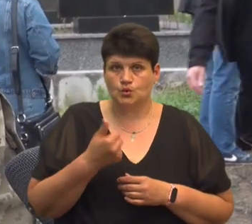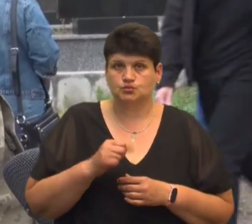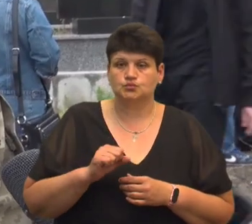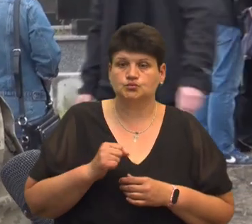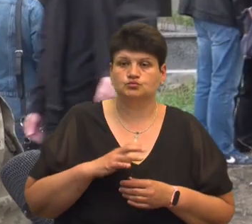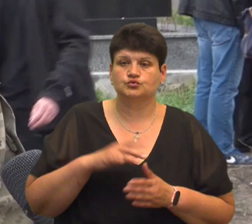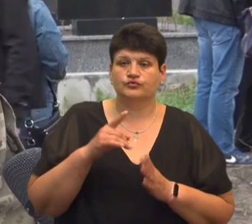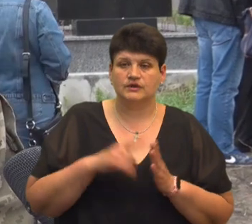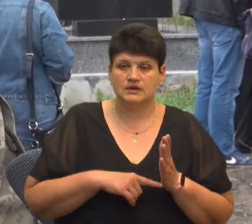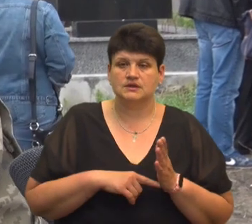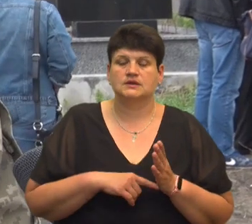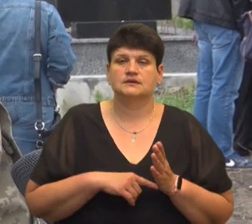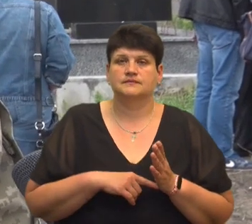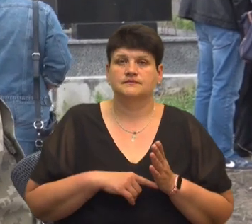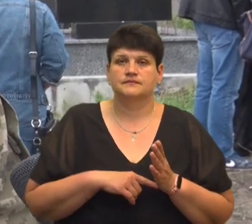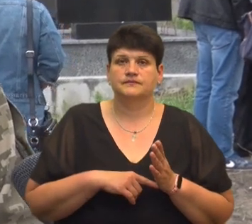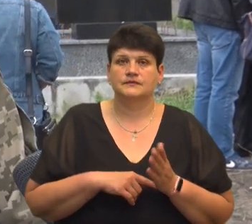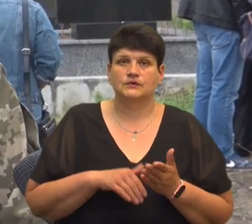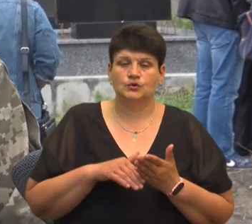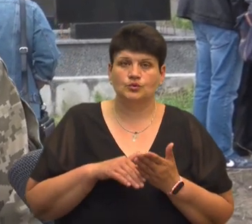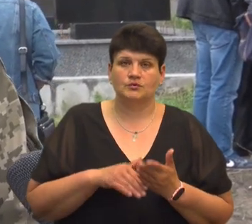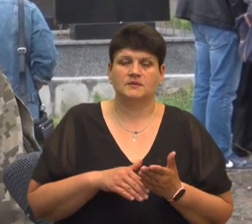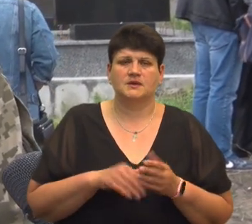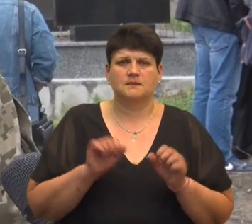надійний побратим, завжди допоміг, міг розрадити.